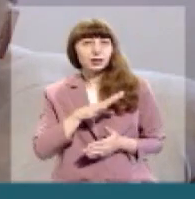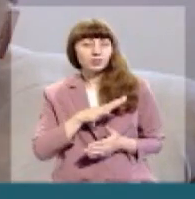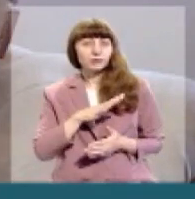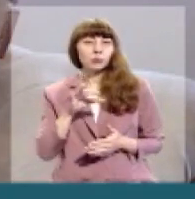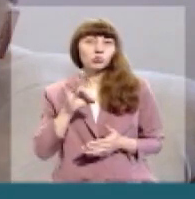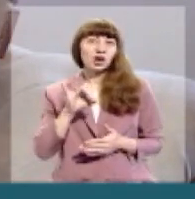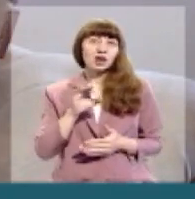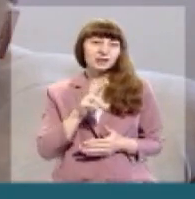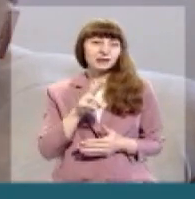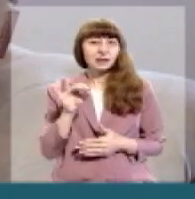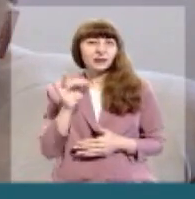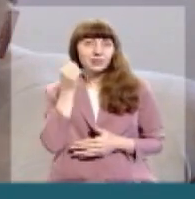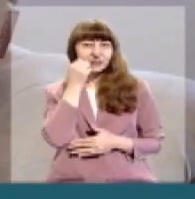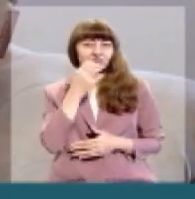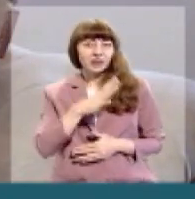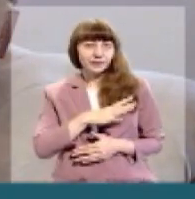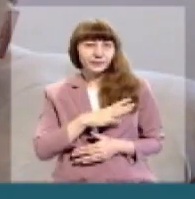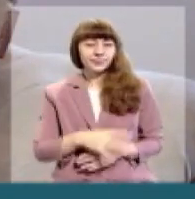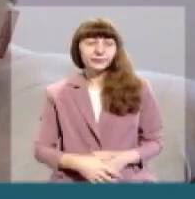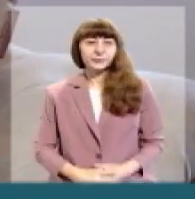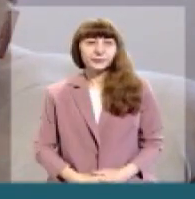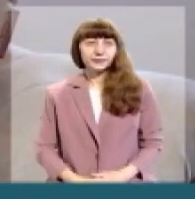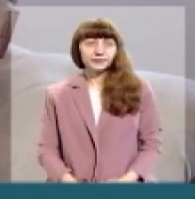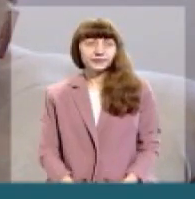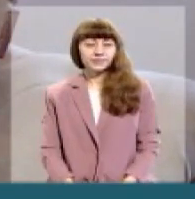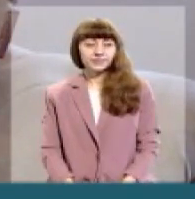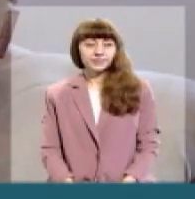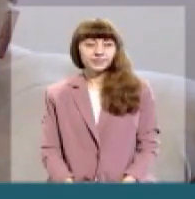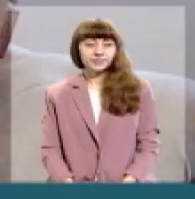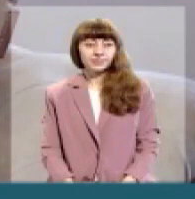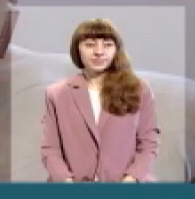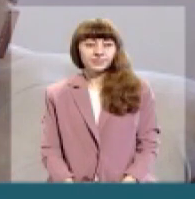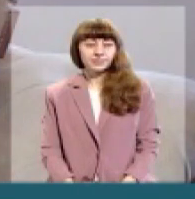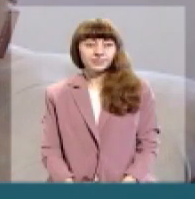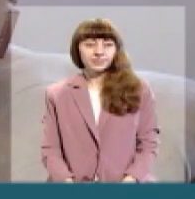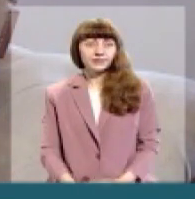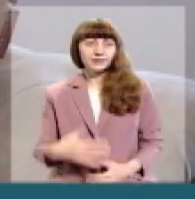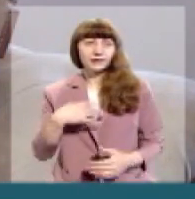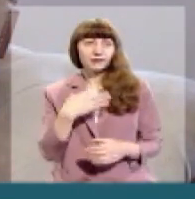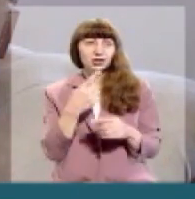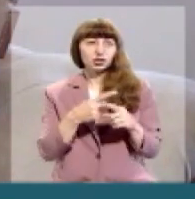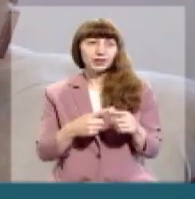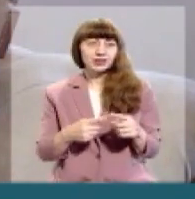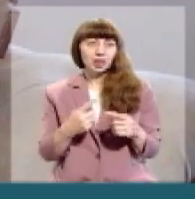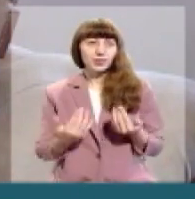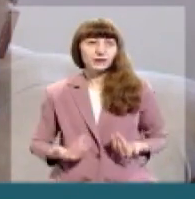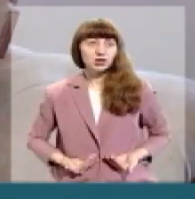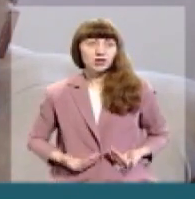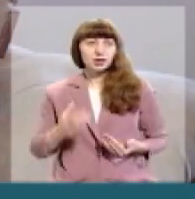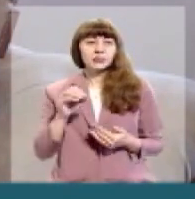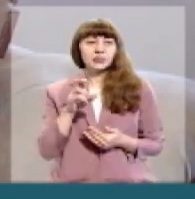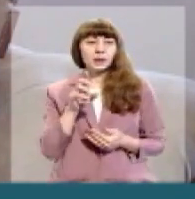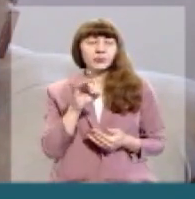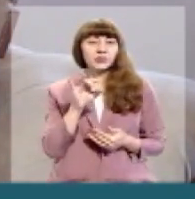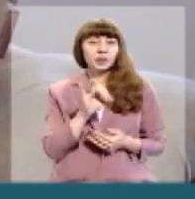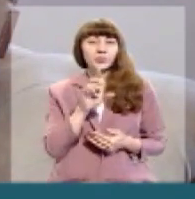Жітіқараға жұмысқа ауыстық. Жітіқарада жаңадан орыс мектеп ашылған тұғын 12-ші. Сол мектепте оқу ісіне меңгеруші